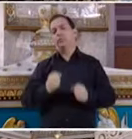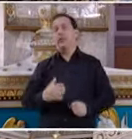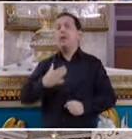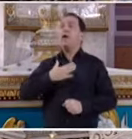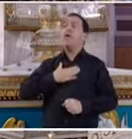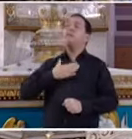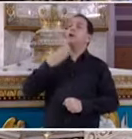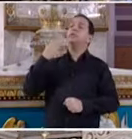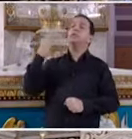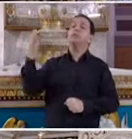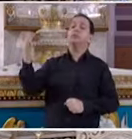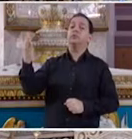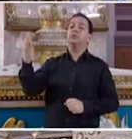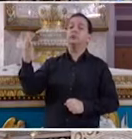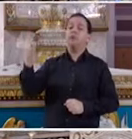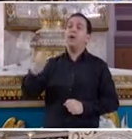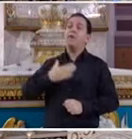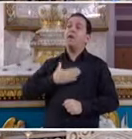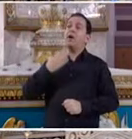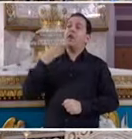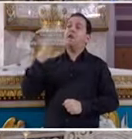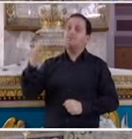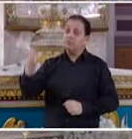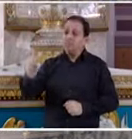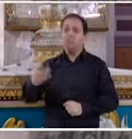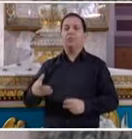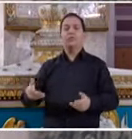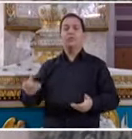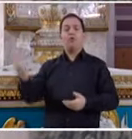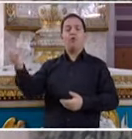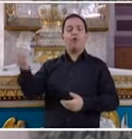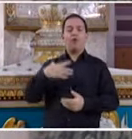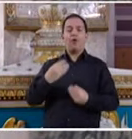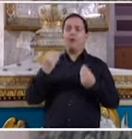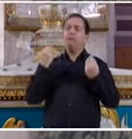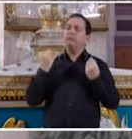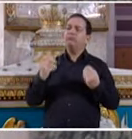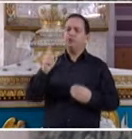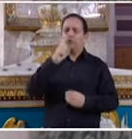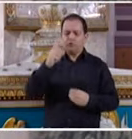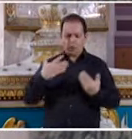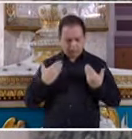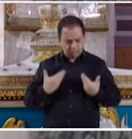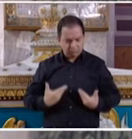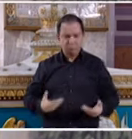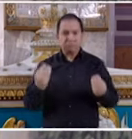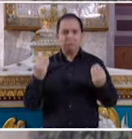Ευχαριστώ λέμε και με ευχαριστία αποδεχόμεθα και βιούμε το δώρο της ζωής, η οποία